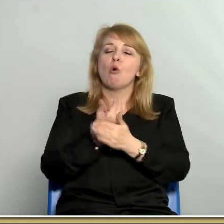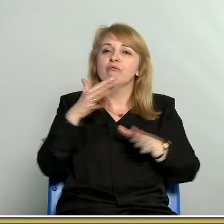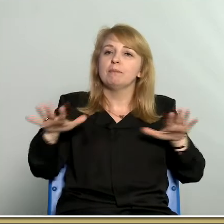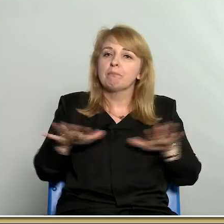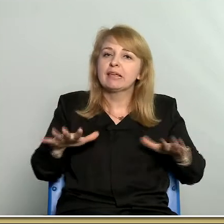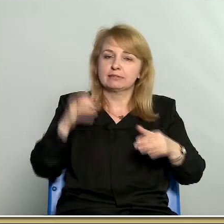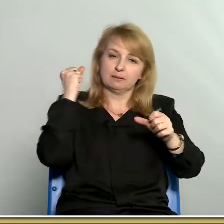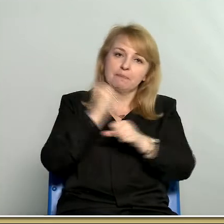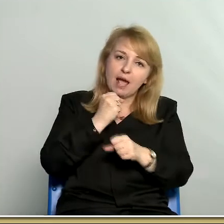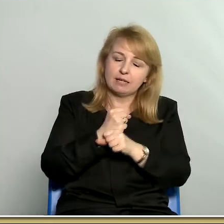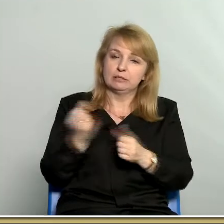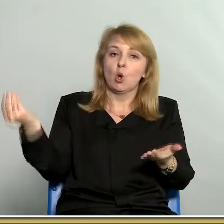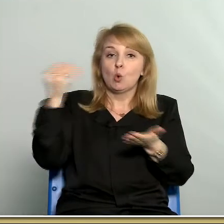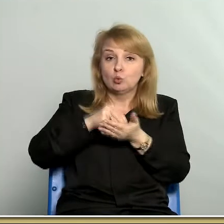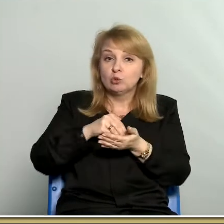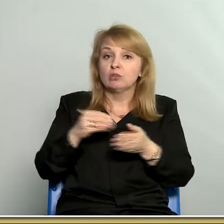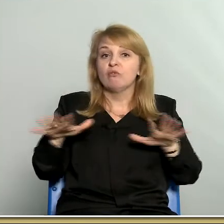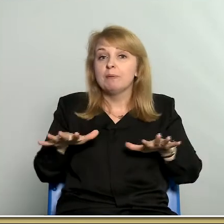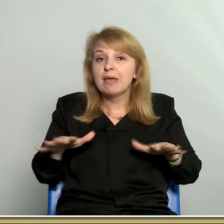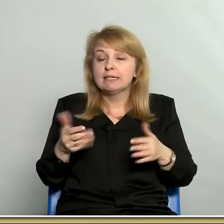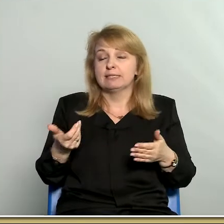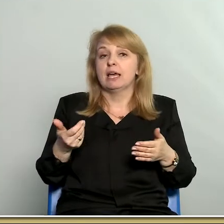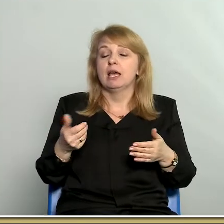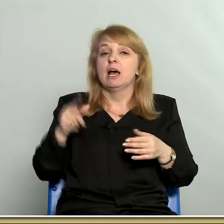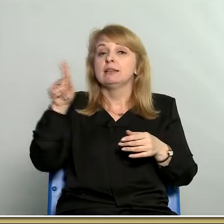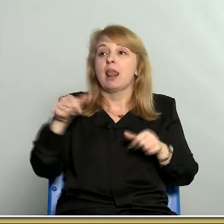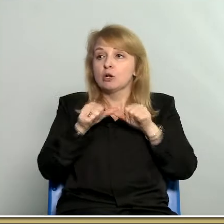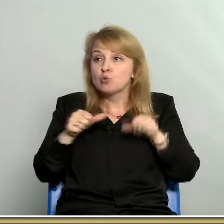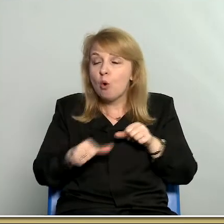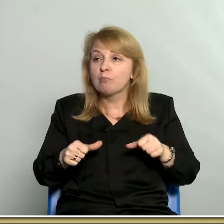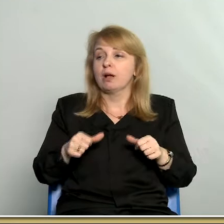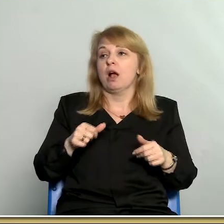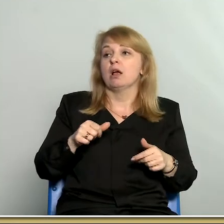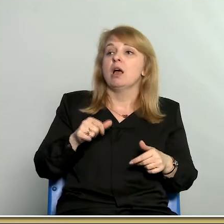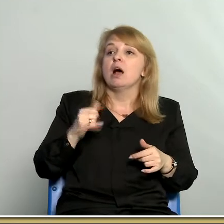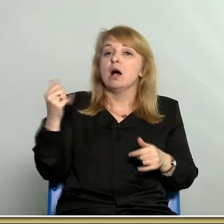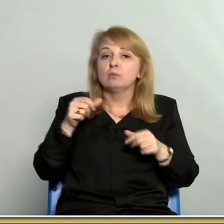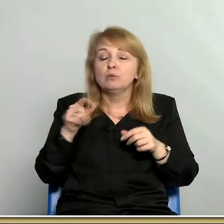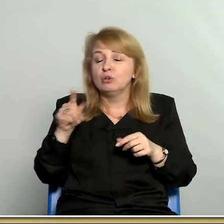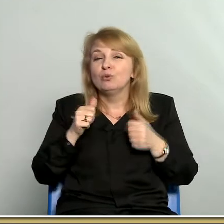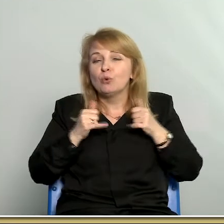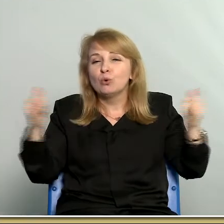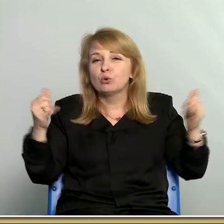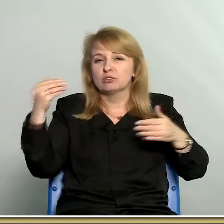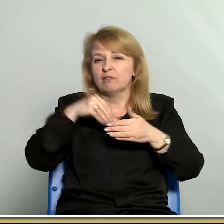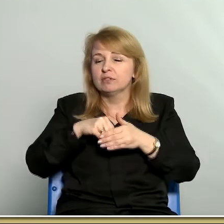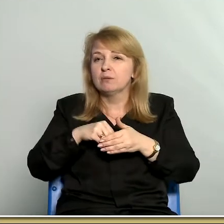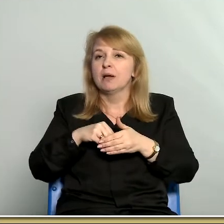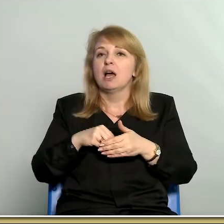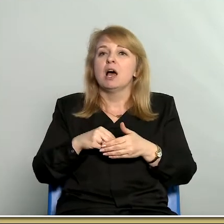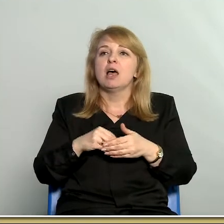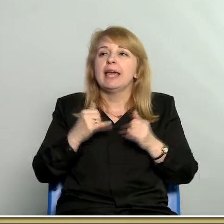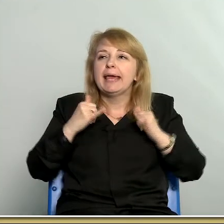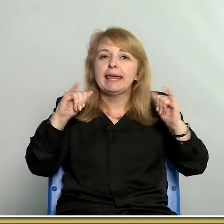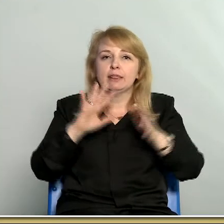powstawania dodatkowych miejsc w żłobkach, klubach dziecięcych. Jeżeli mówimy o formach zinstytucjonalizowanych i formach